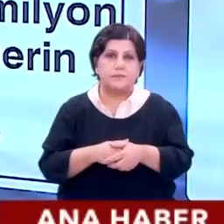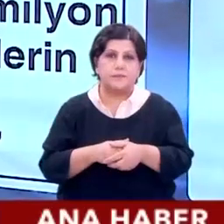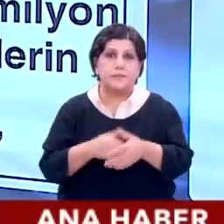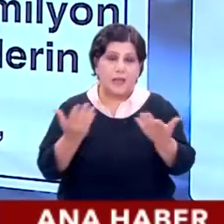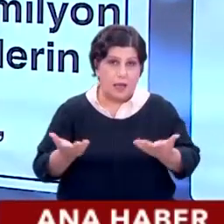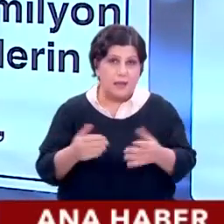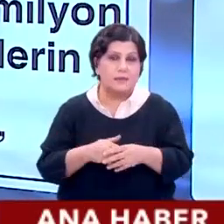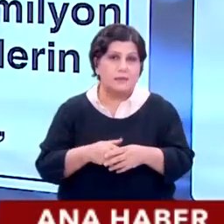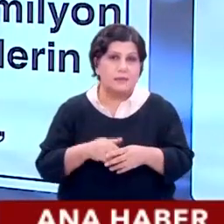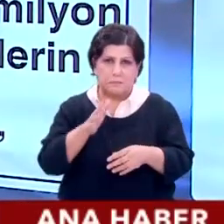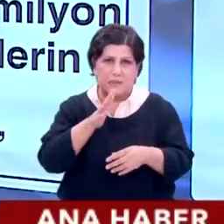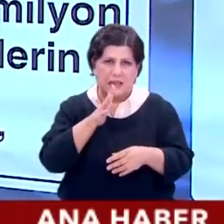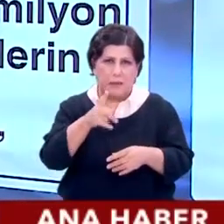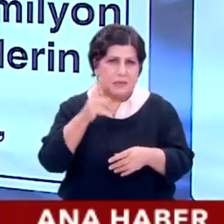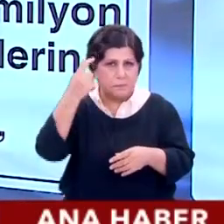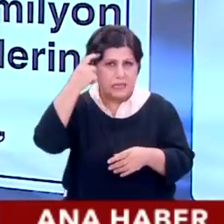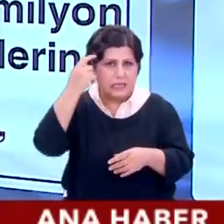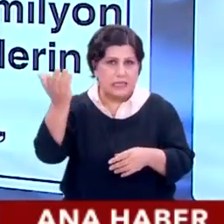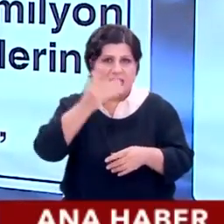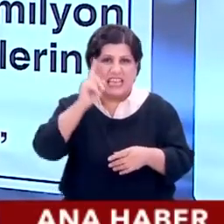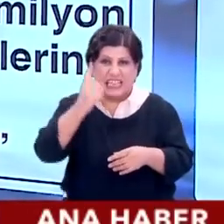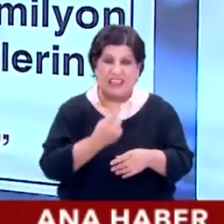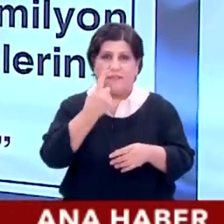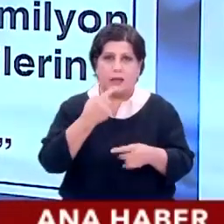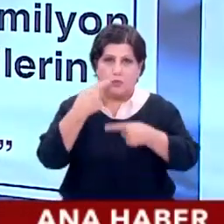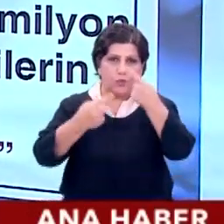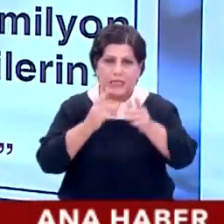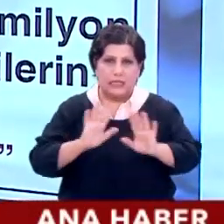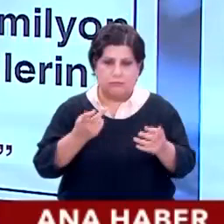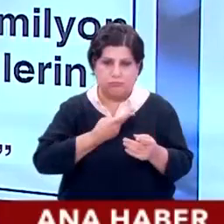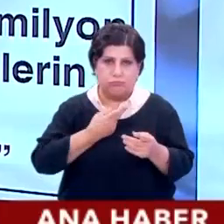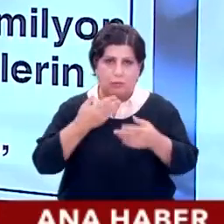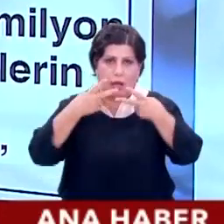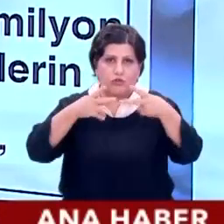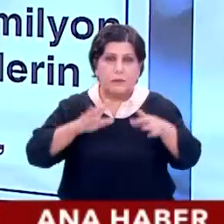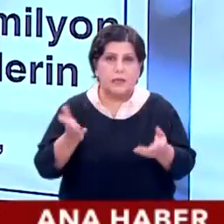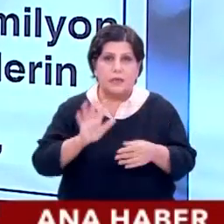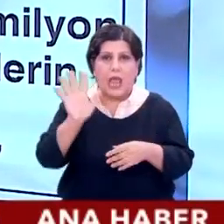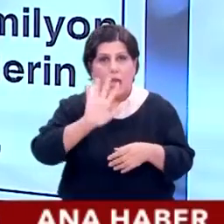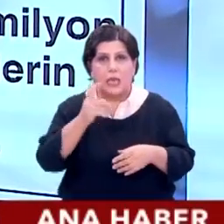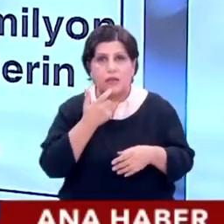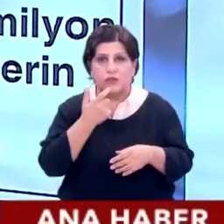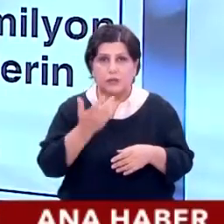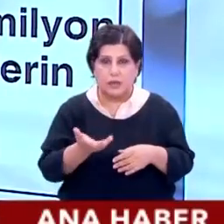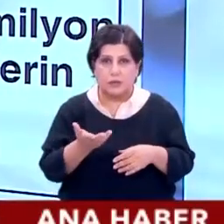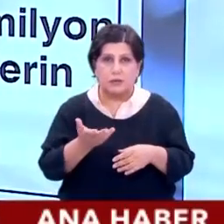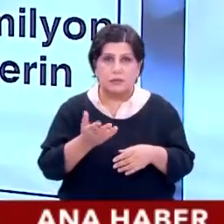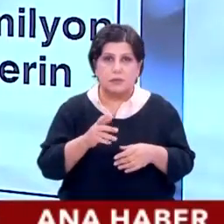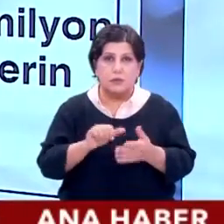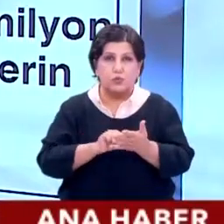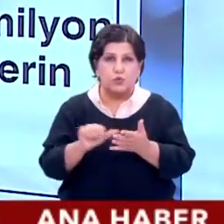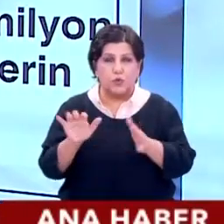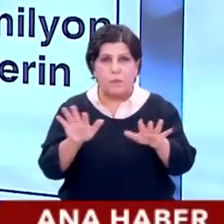ya bilinen bir bilgi Bu ilk defa söylenen bir şey değil Benim tarafından da 50 yaşında tüm